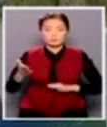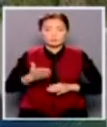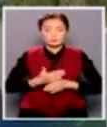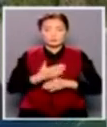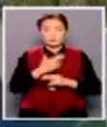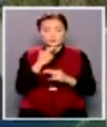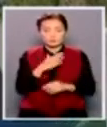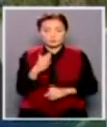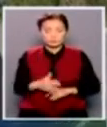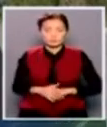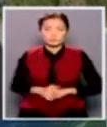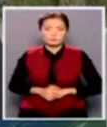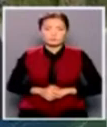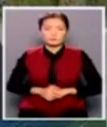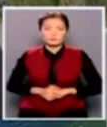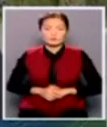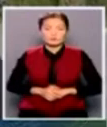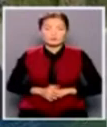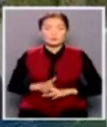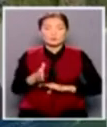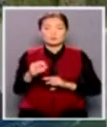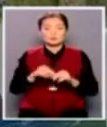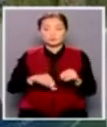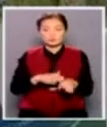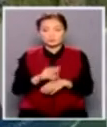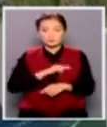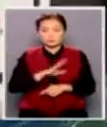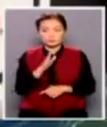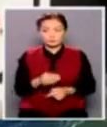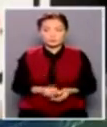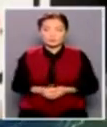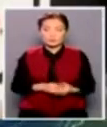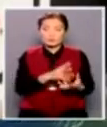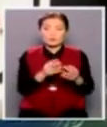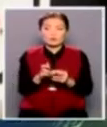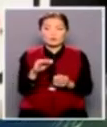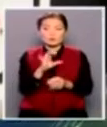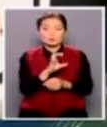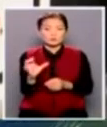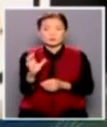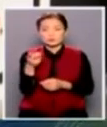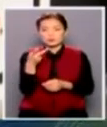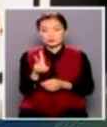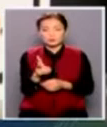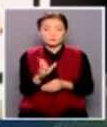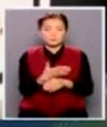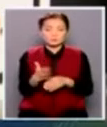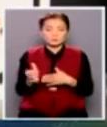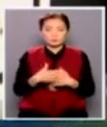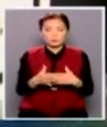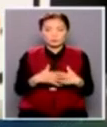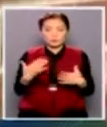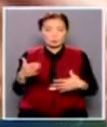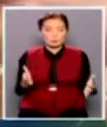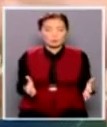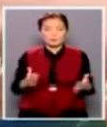басқармасының назарында қазіргі уақытта талқылануда және алдағы уақытта іске асырылатын болады. Жалпы бэби-бокс бұл екі жағында есігі бар шағын